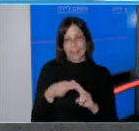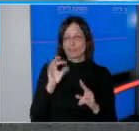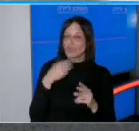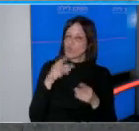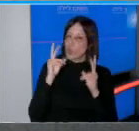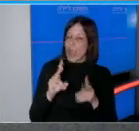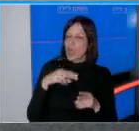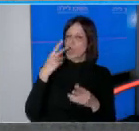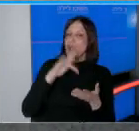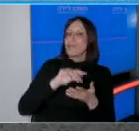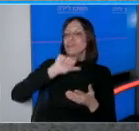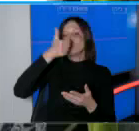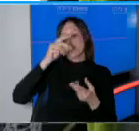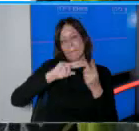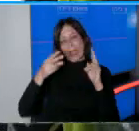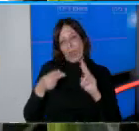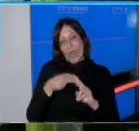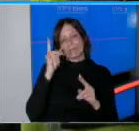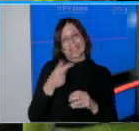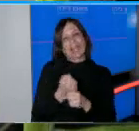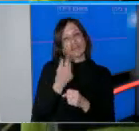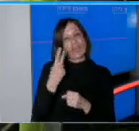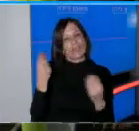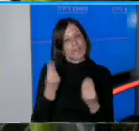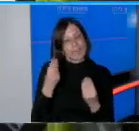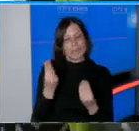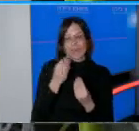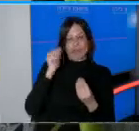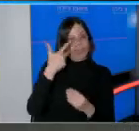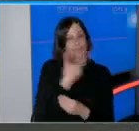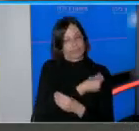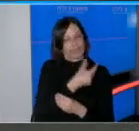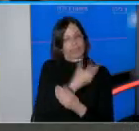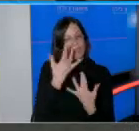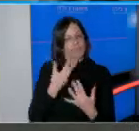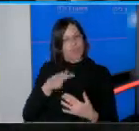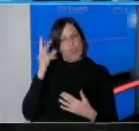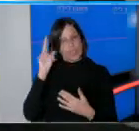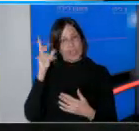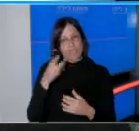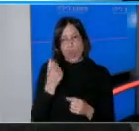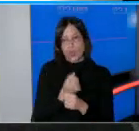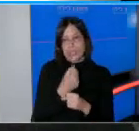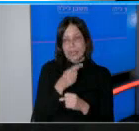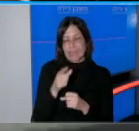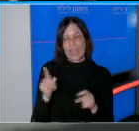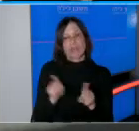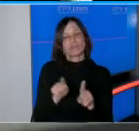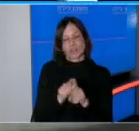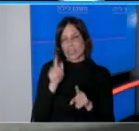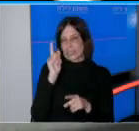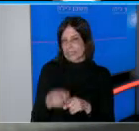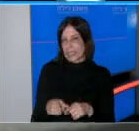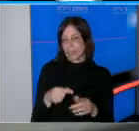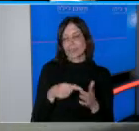להיות במקום הראשון בעולם, הוא צריך לעשות שני דברים. א', לחסן כמה שיותר, ואת זה עושים כמו שצריך,